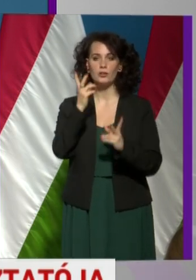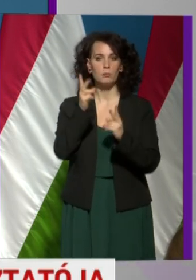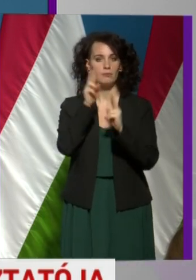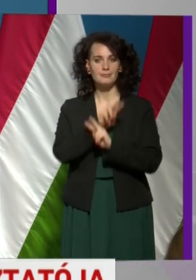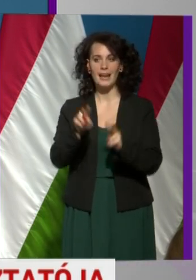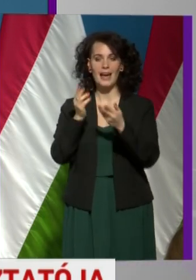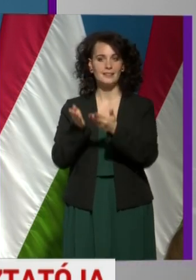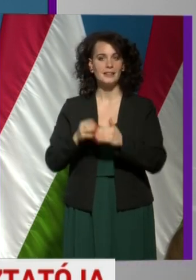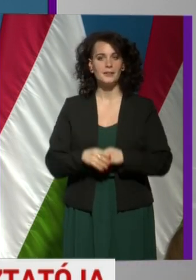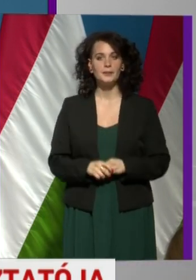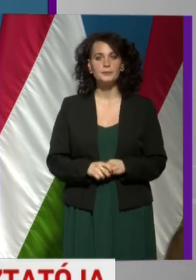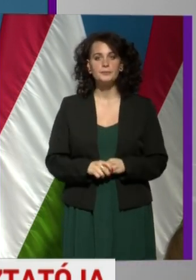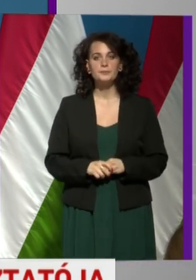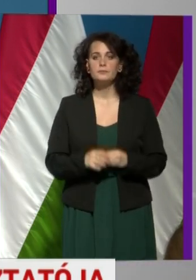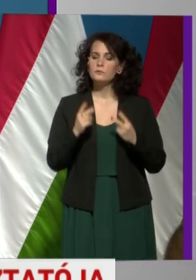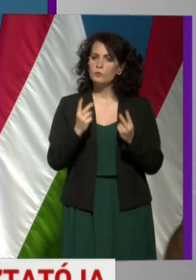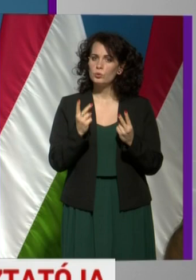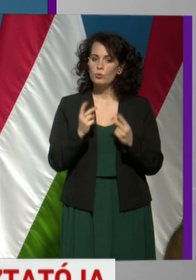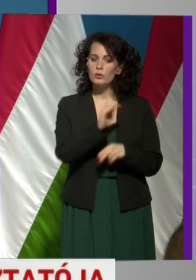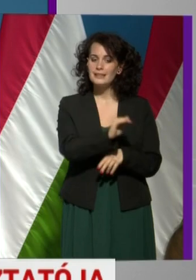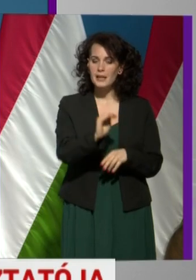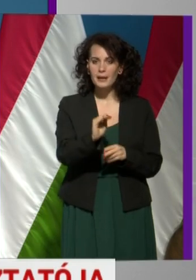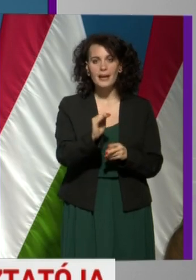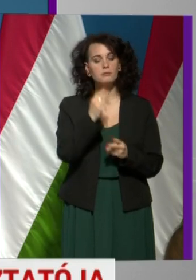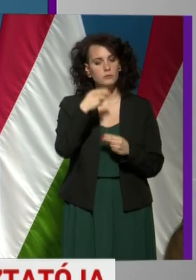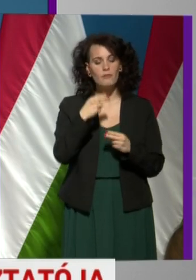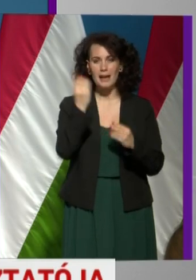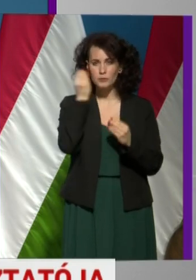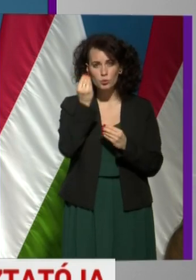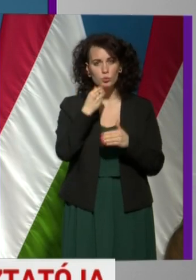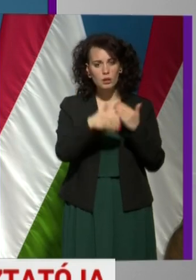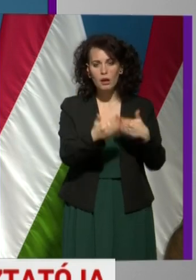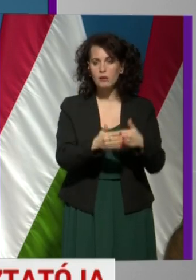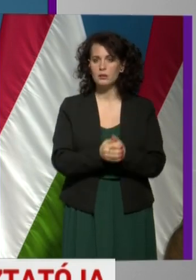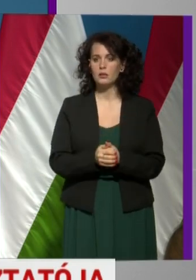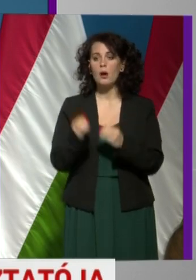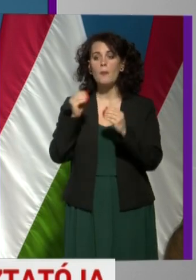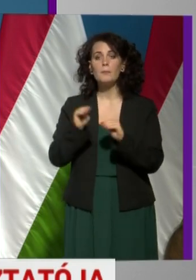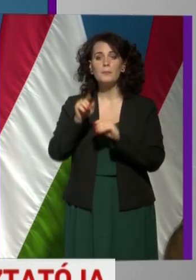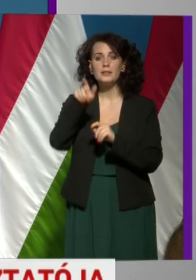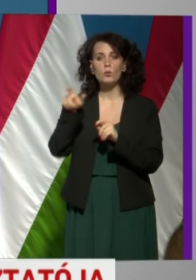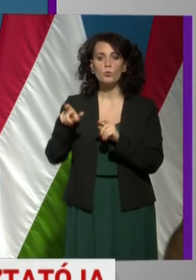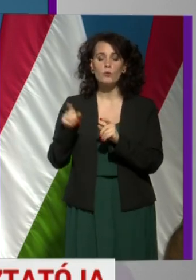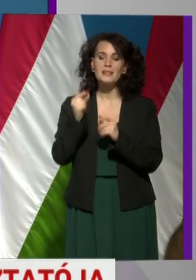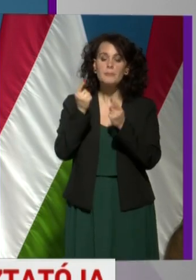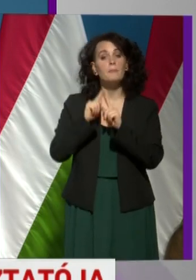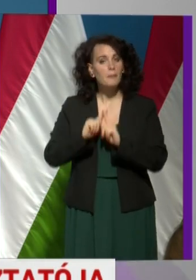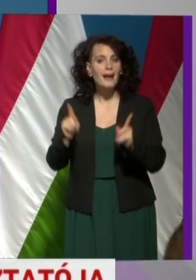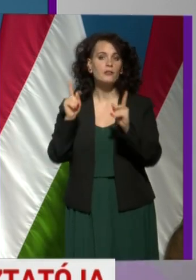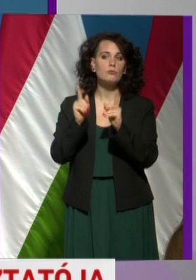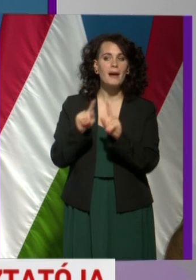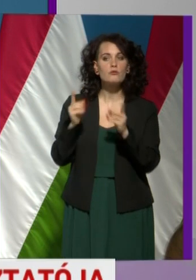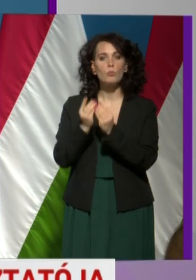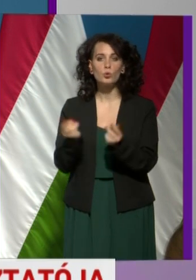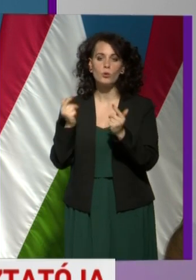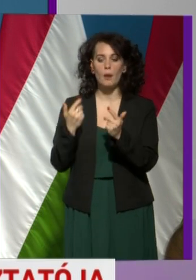ellátni. Fontos az, hogy a gyerekek továbbra is tanuljanak, a pedagógusok pedig más módon, mint eddig, más módon,